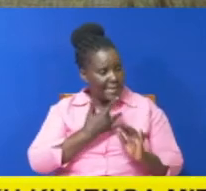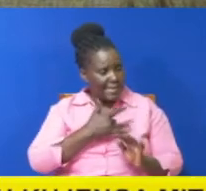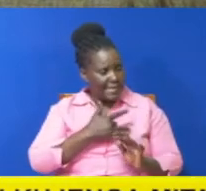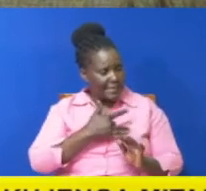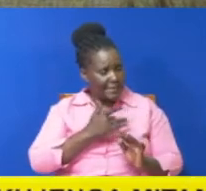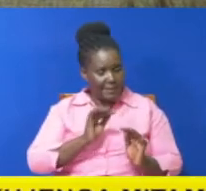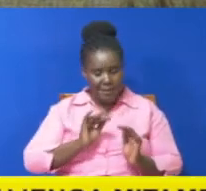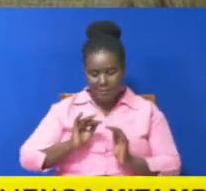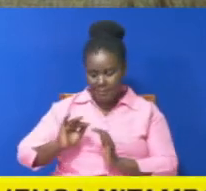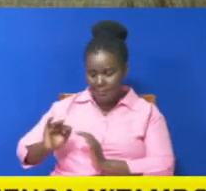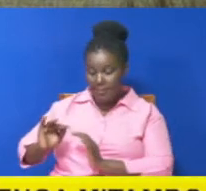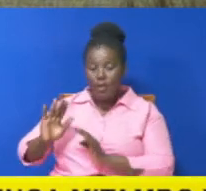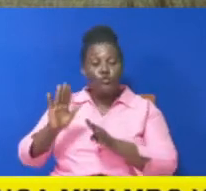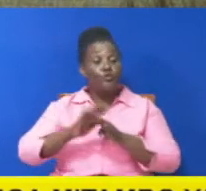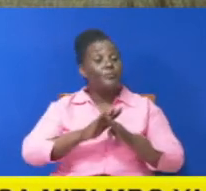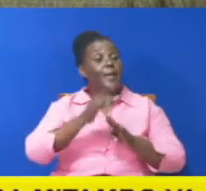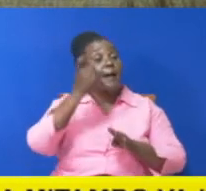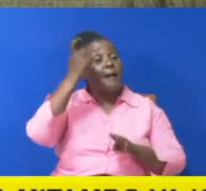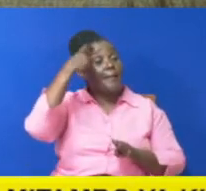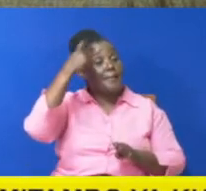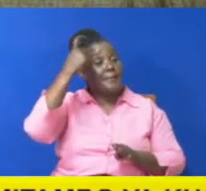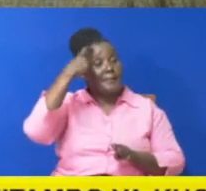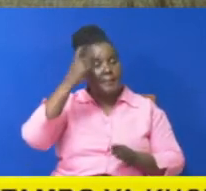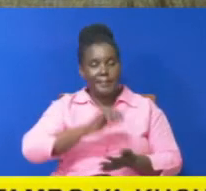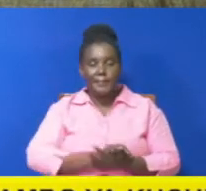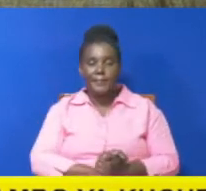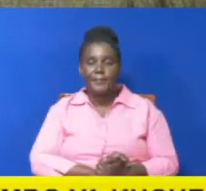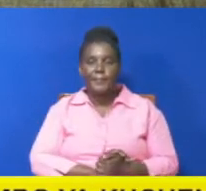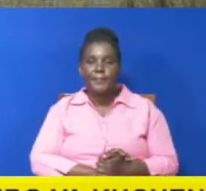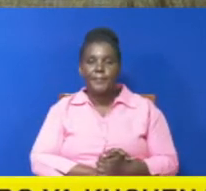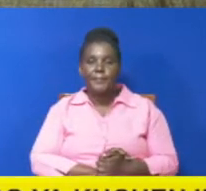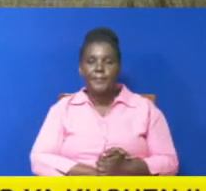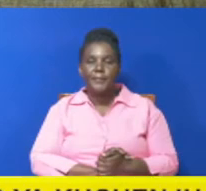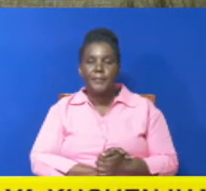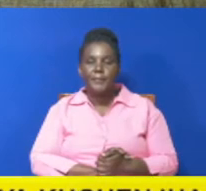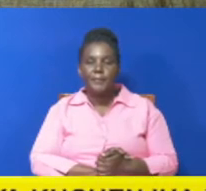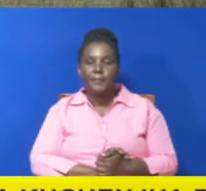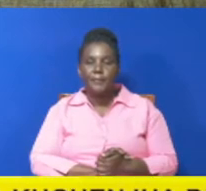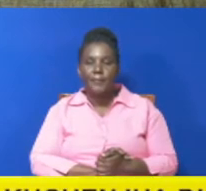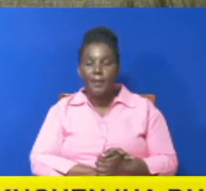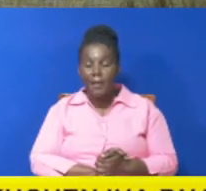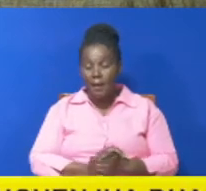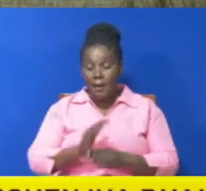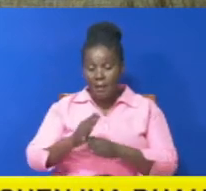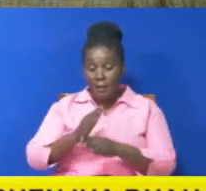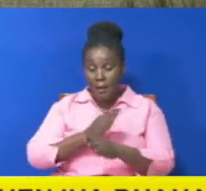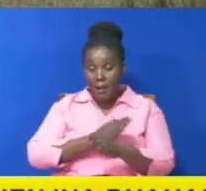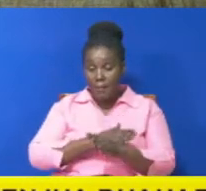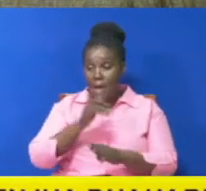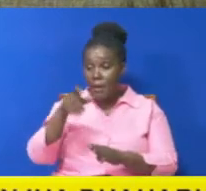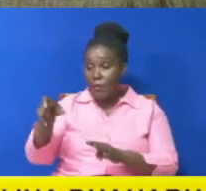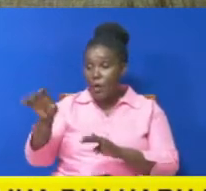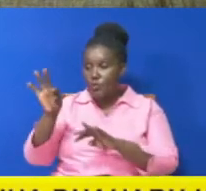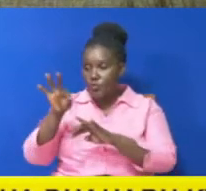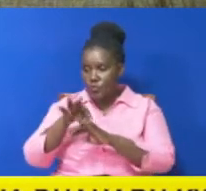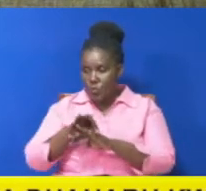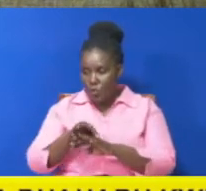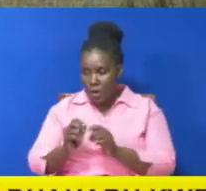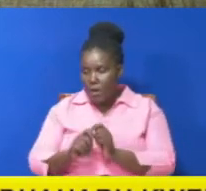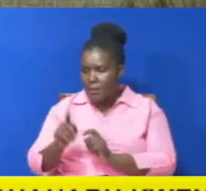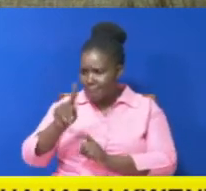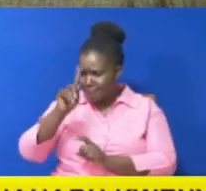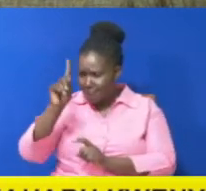muda akili inakwambia hapa sio sawa. Na ukifuata watu wengi ambao labda kabla hatajaoana, ukimuuliza kabla